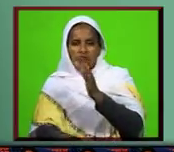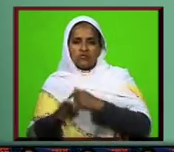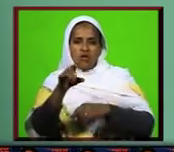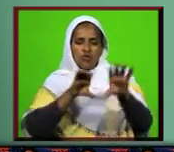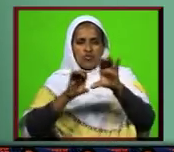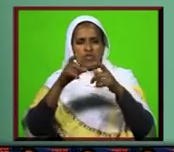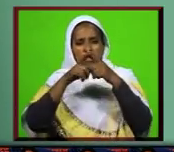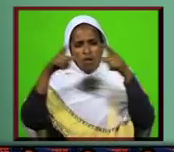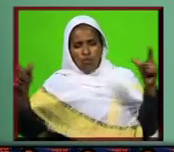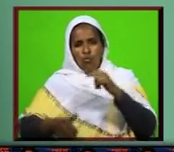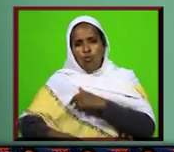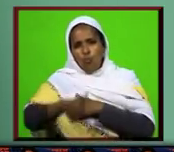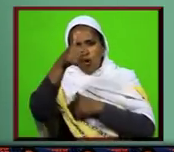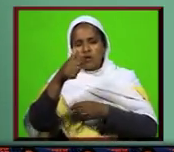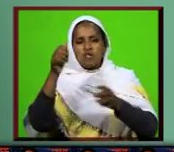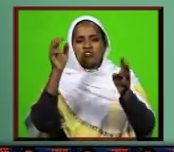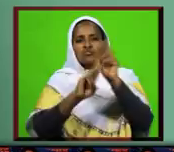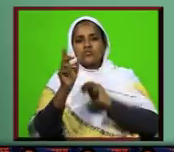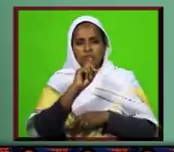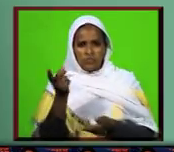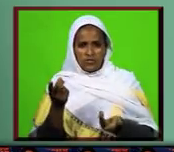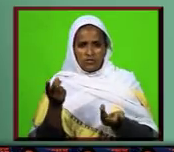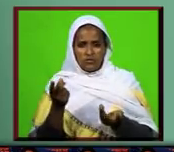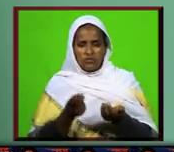አድርጎታል። ትልቁና ዋናው ችግር